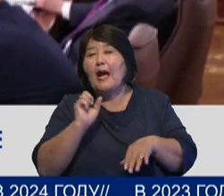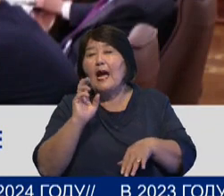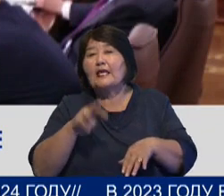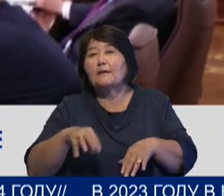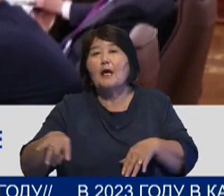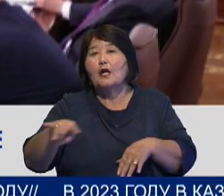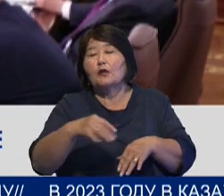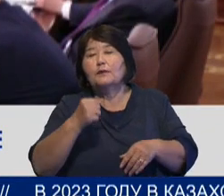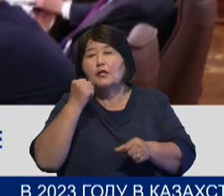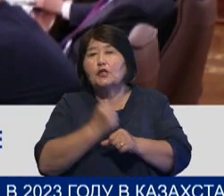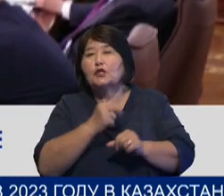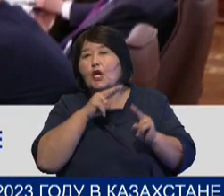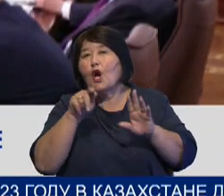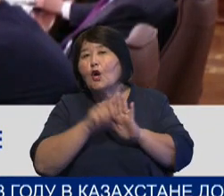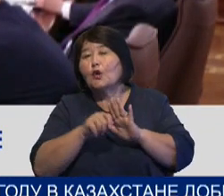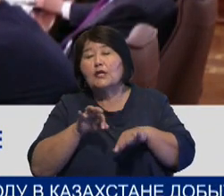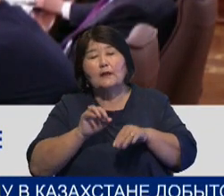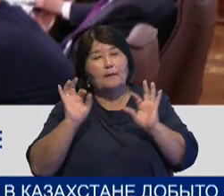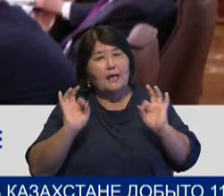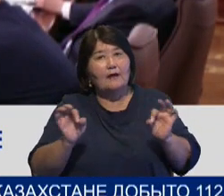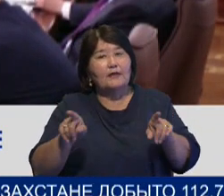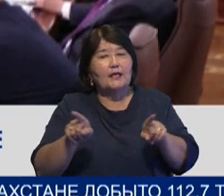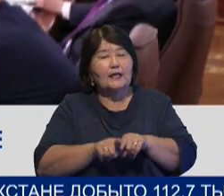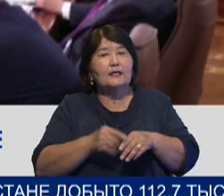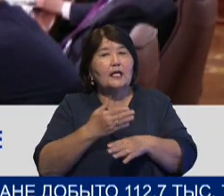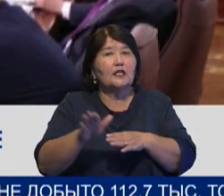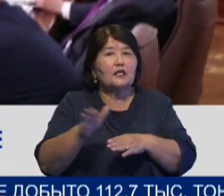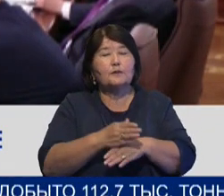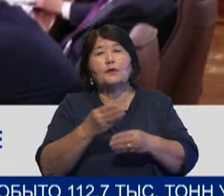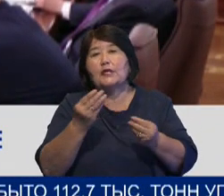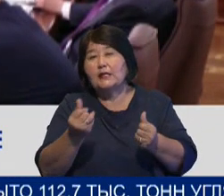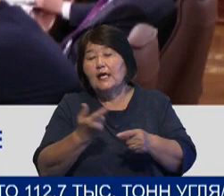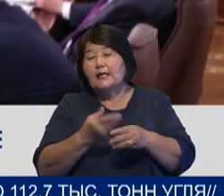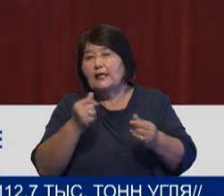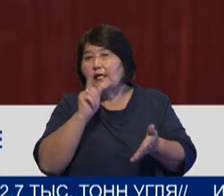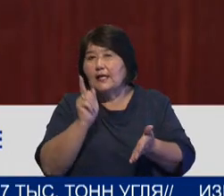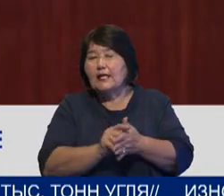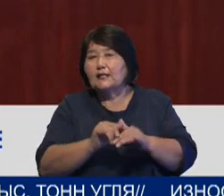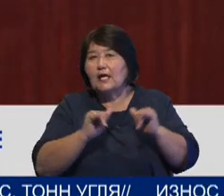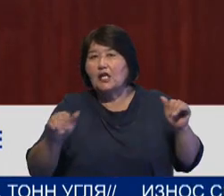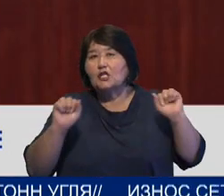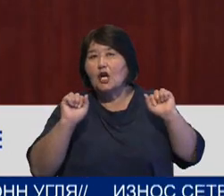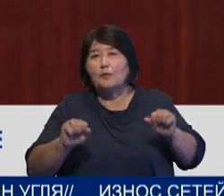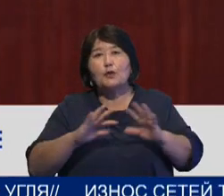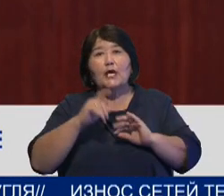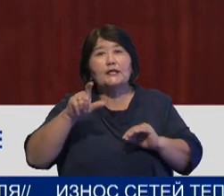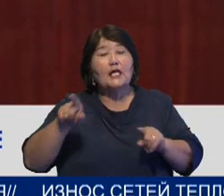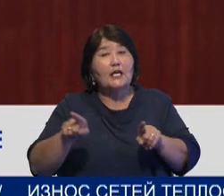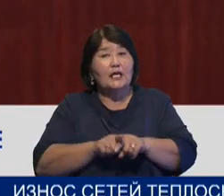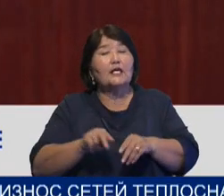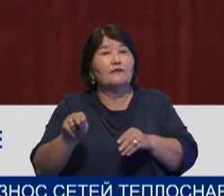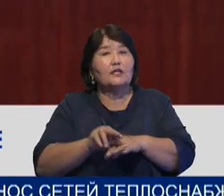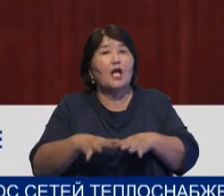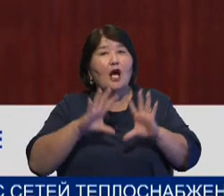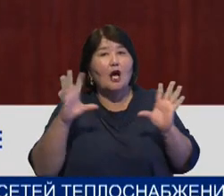регио вять на стки контро свое и Деньги должны расширять возможности сельчан и увеличивать